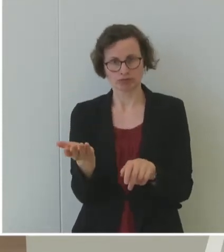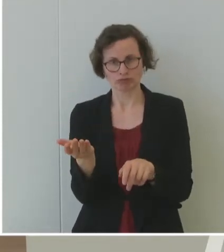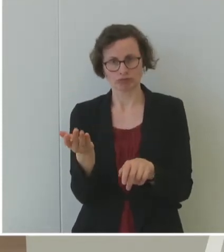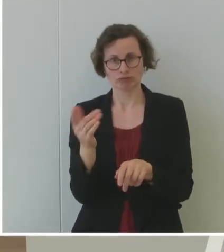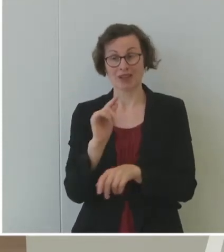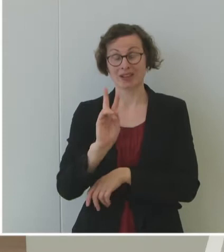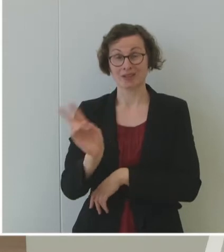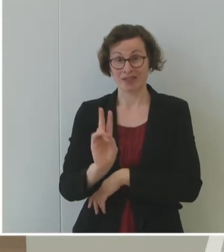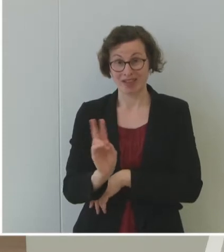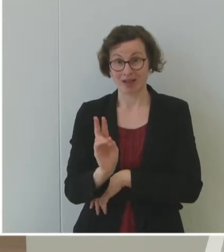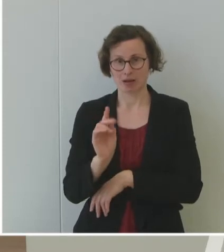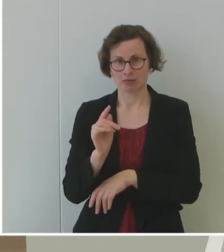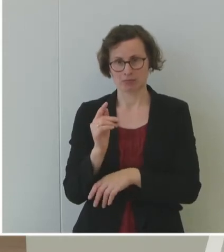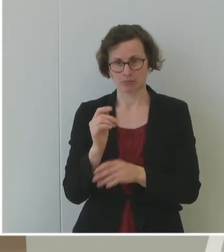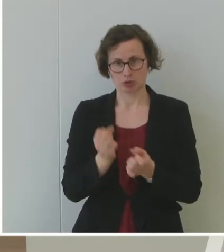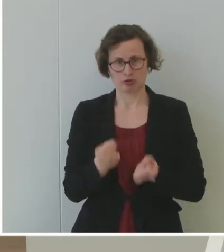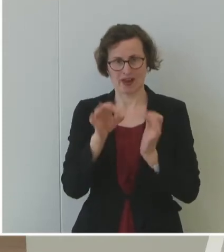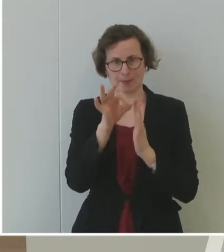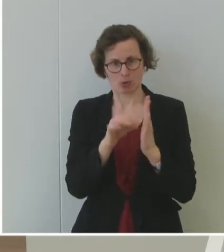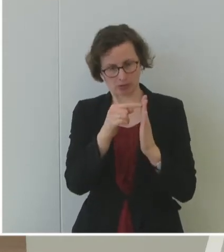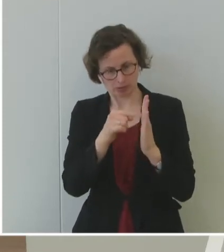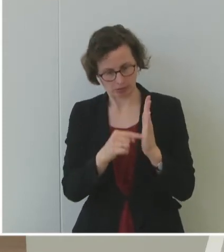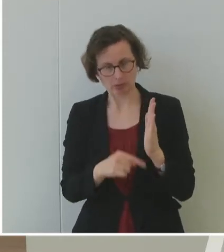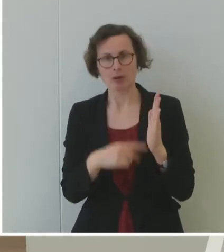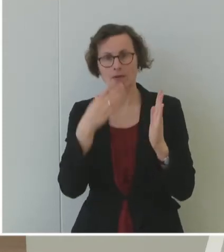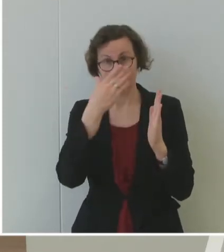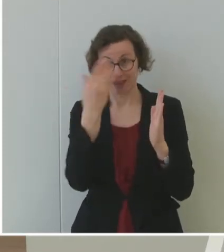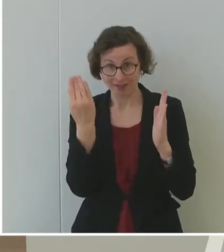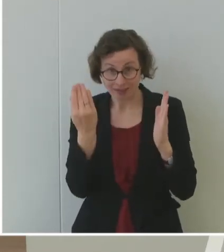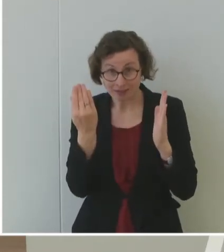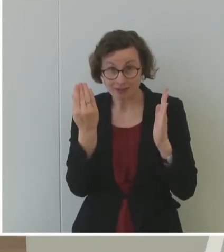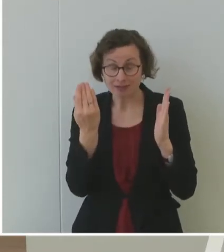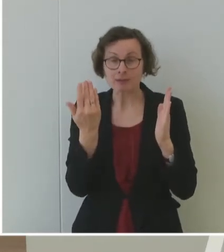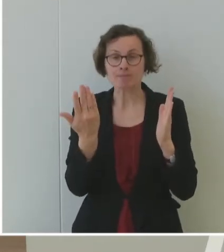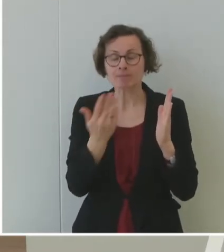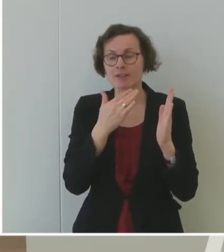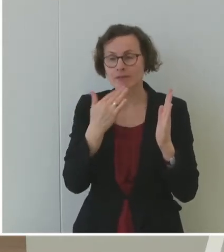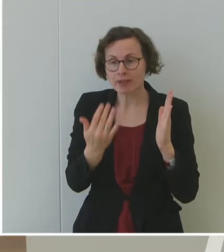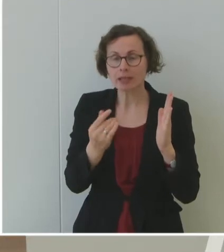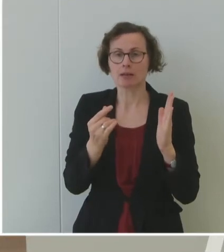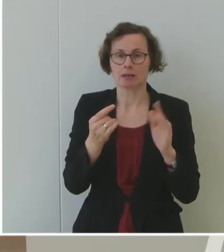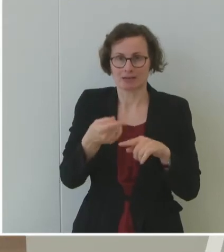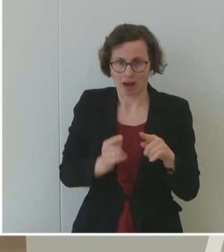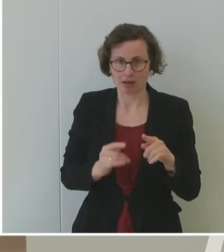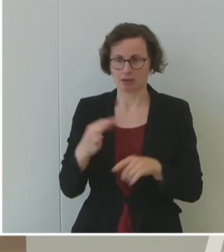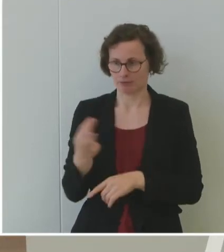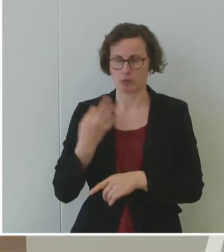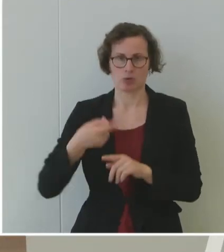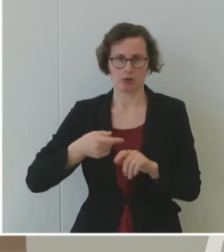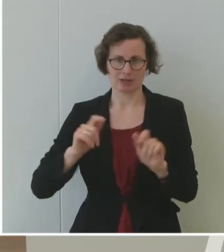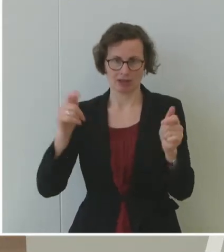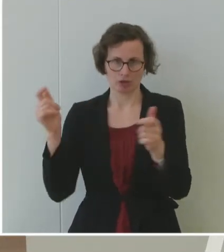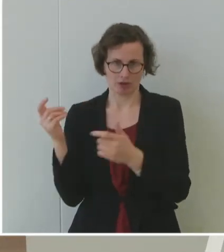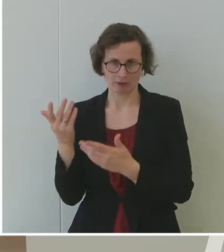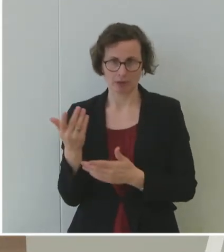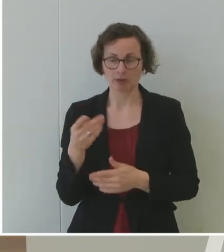Sie allerdings in Ihrer Schwerpunktsetzung im Regen stehen lassen, das sind viele Teile dieser Gesellschaft. Ja,